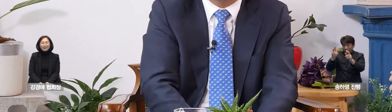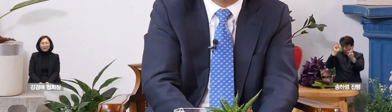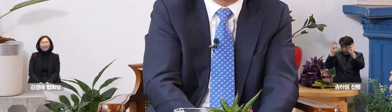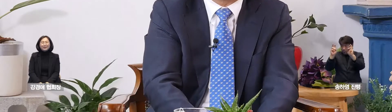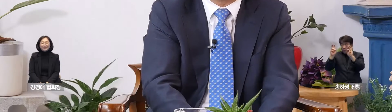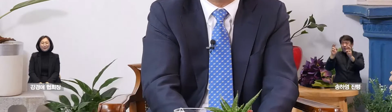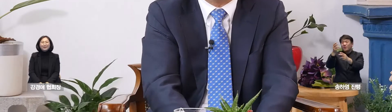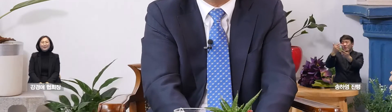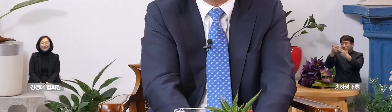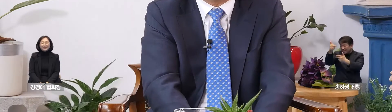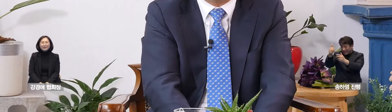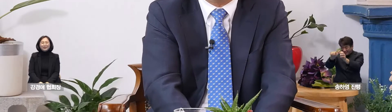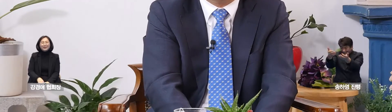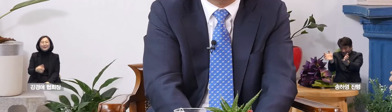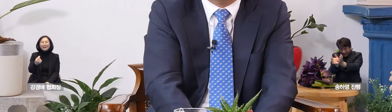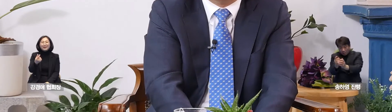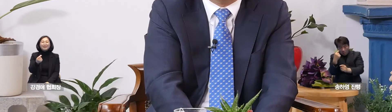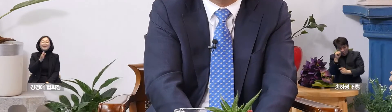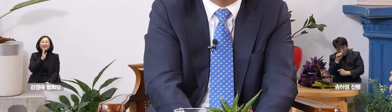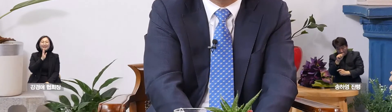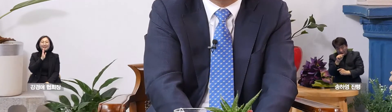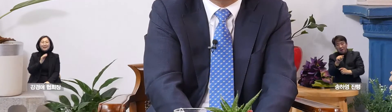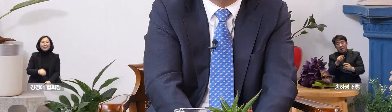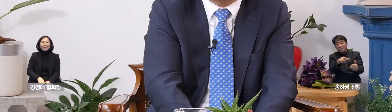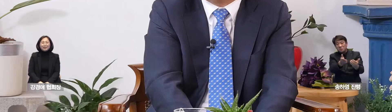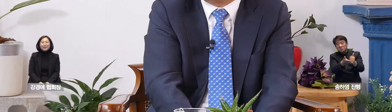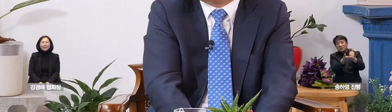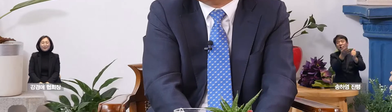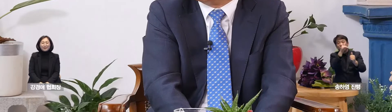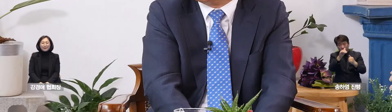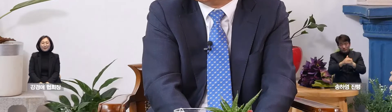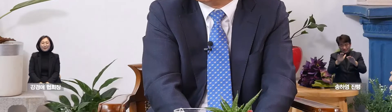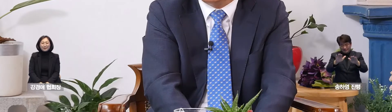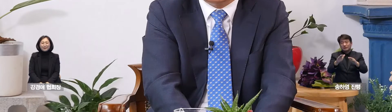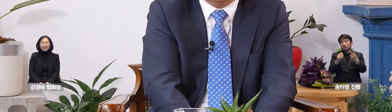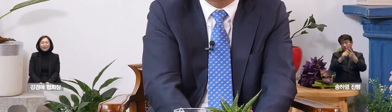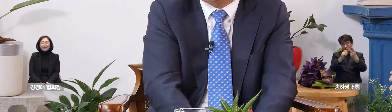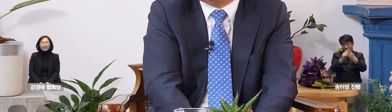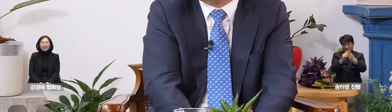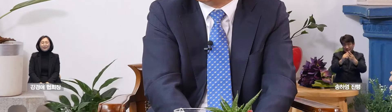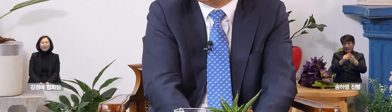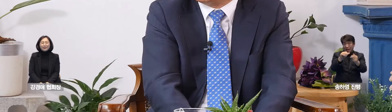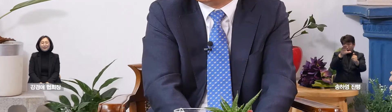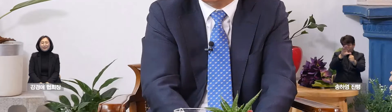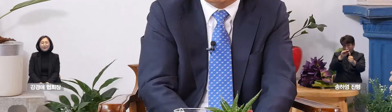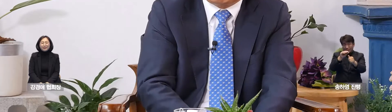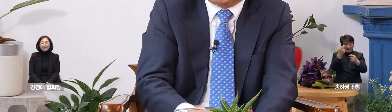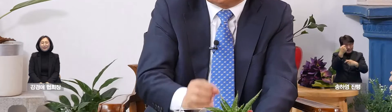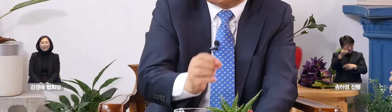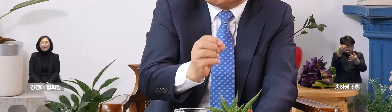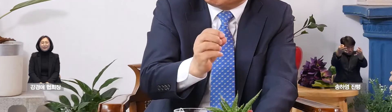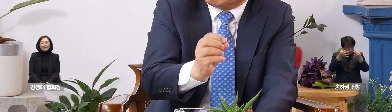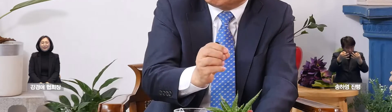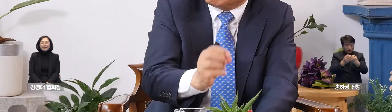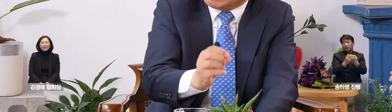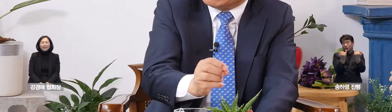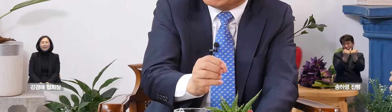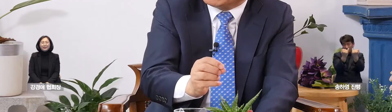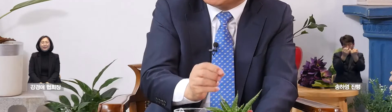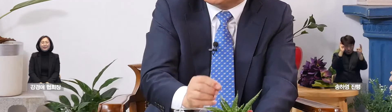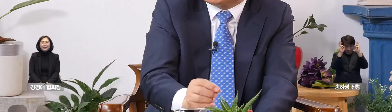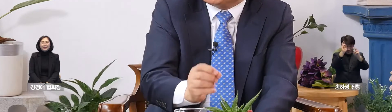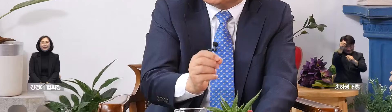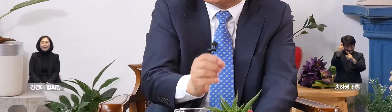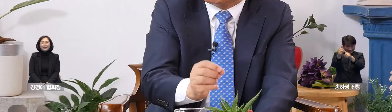눈여겨봐서 추천이 됐을 수도 있고 두 번째는 이 방송을 듣는 여성 기업인들